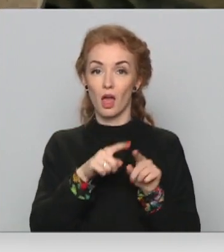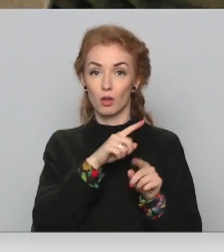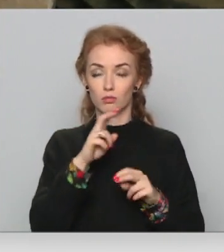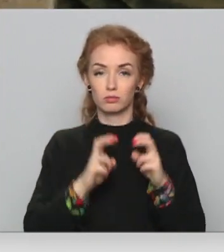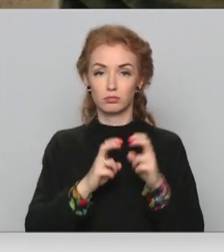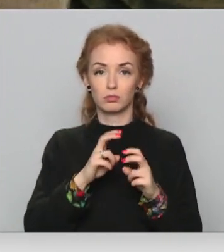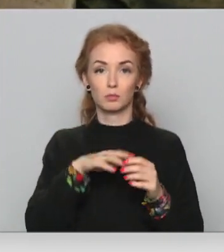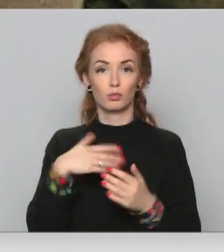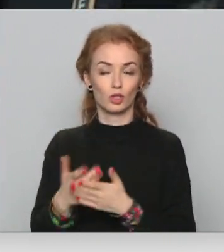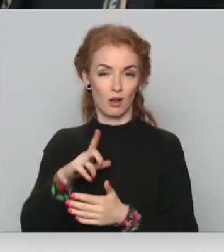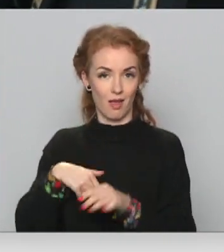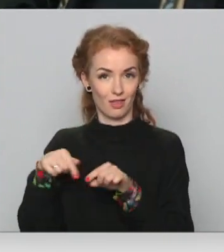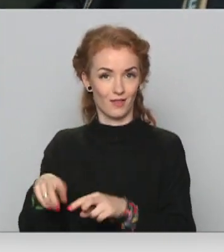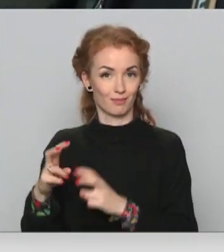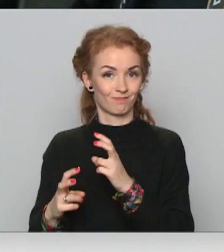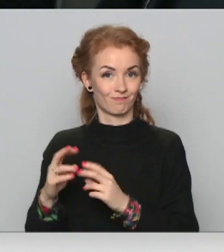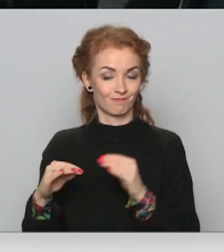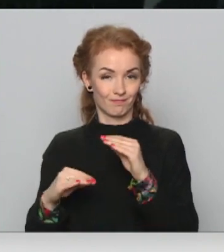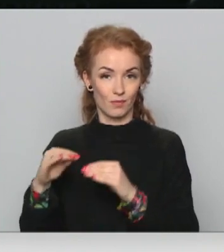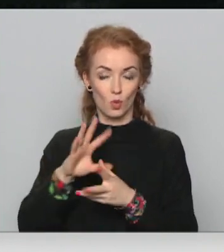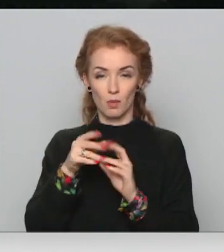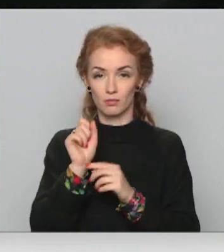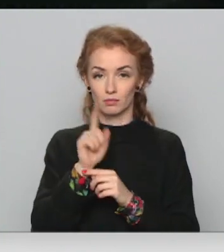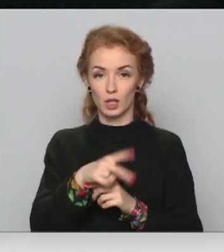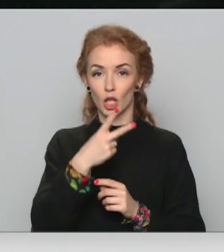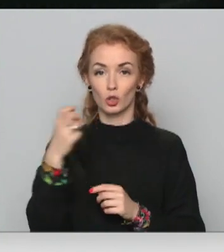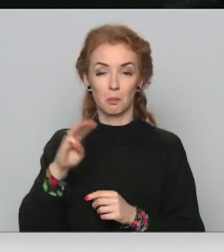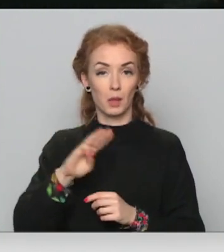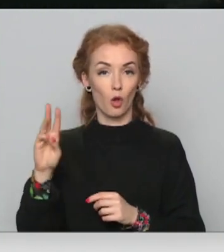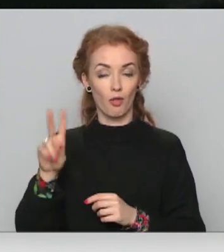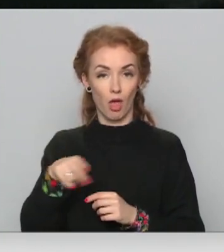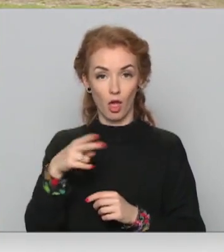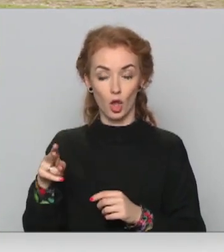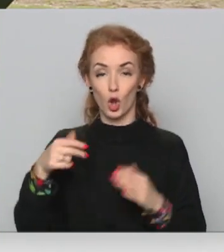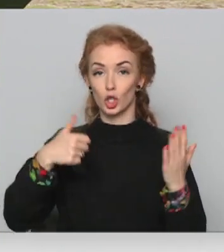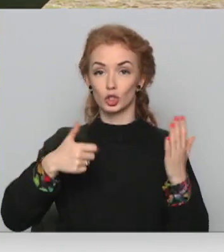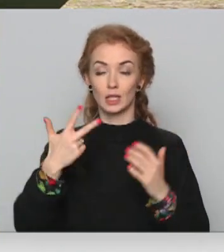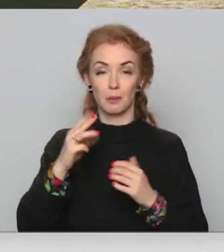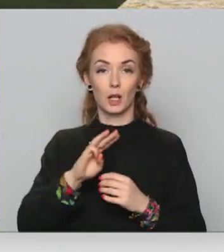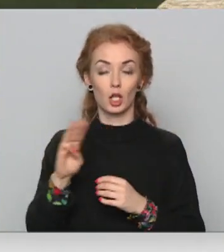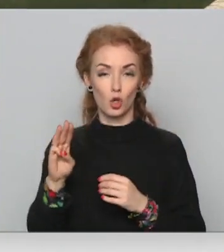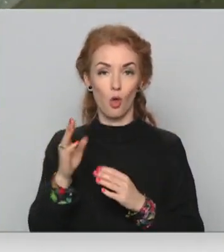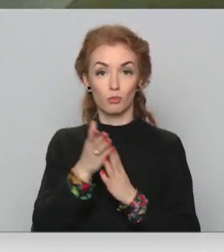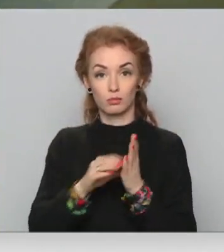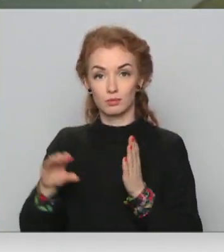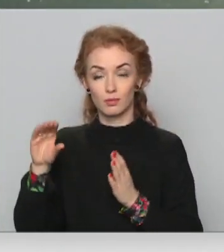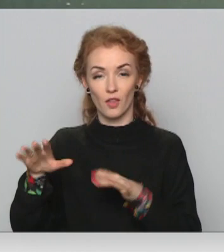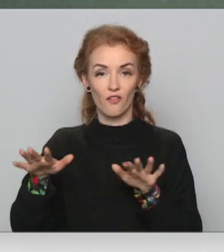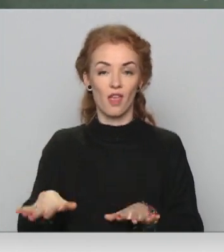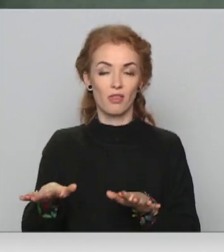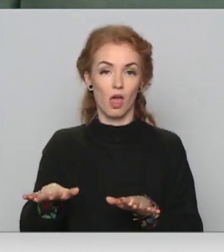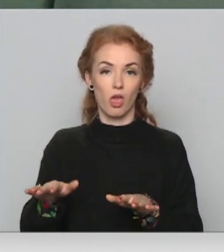ražotas Latvijā. Kopējā pasūtījuma summa ir 200 miljonu eiro, no kuriem 63 tiks investēti vietējos